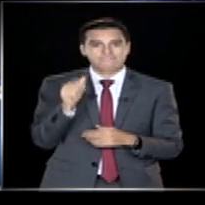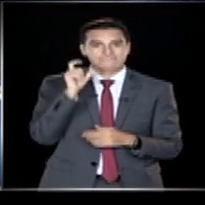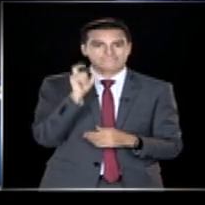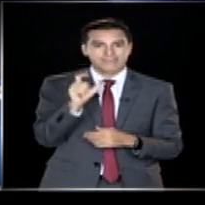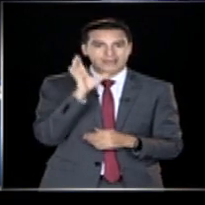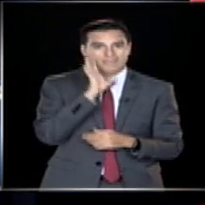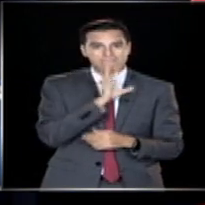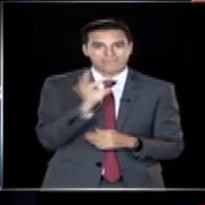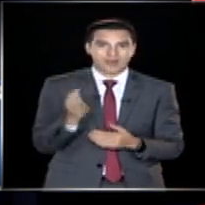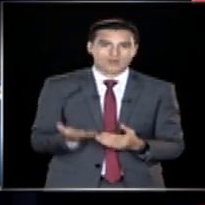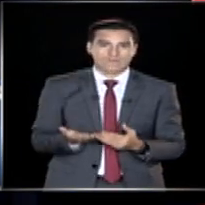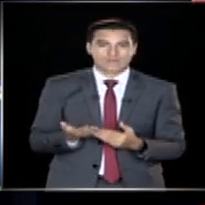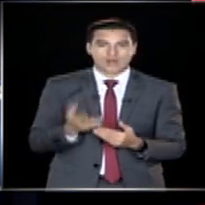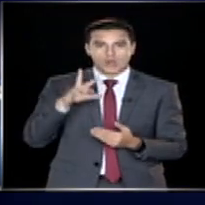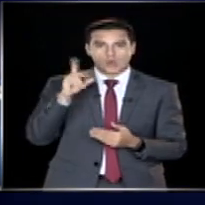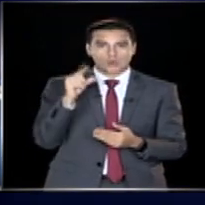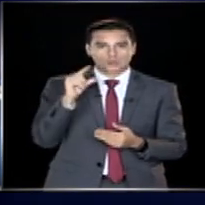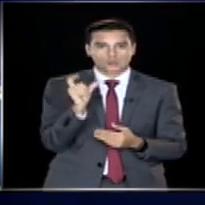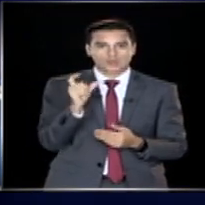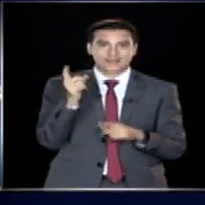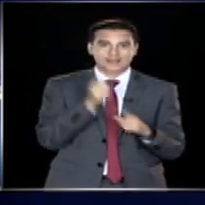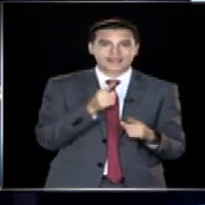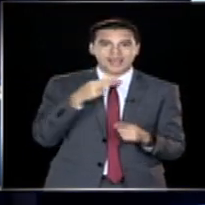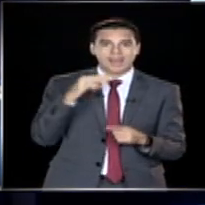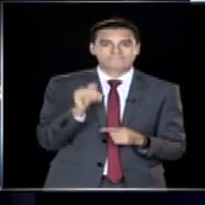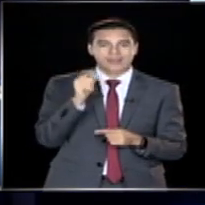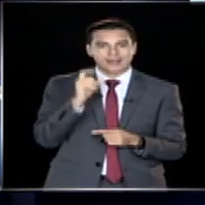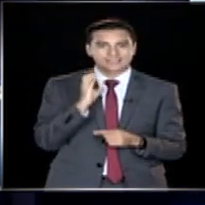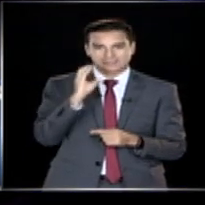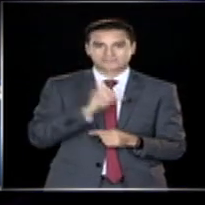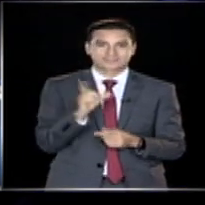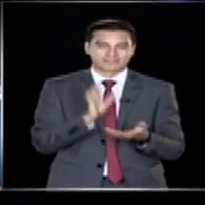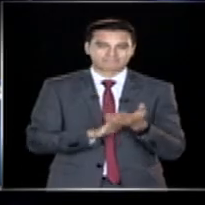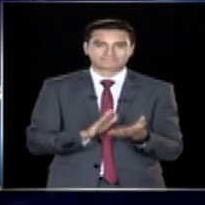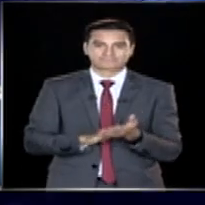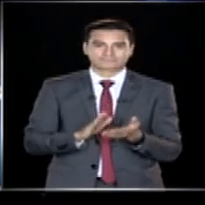الأردن وإيه؟ عمان. بالظبط كده، إجابة صحيحة.